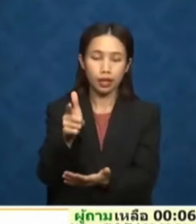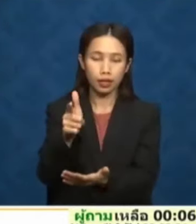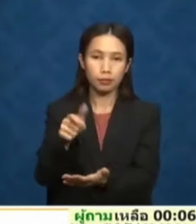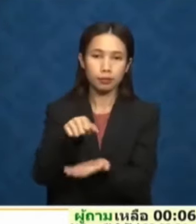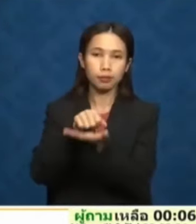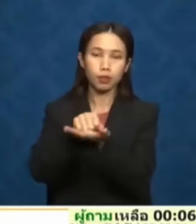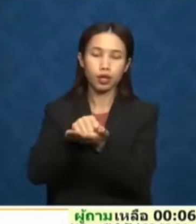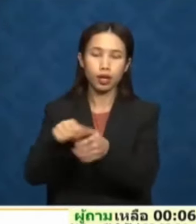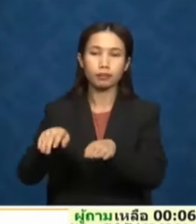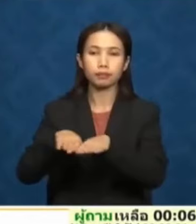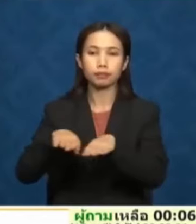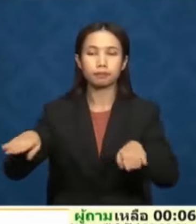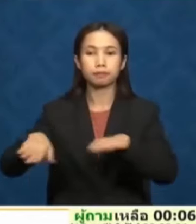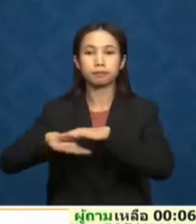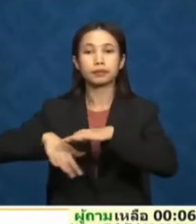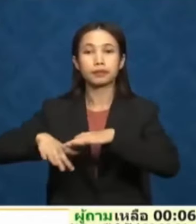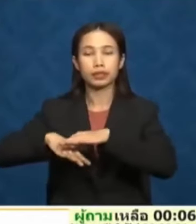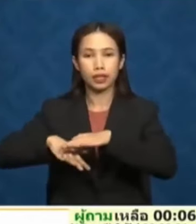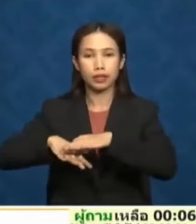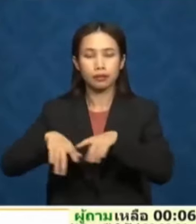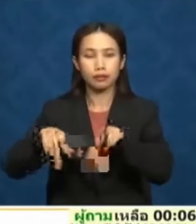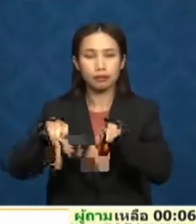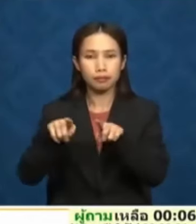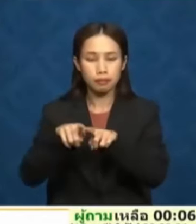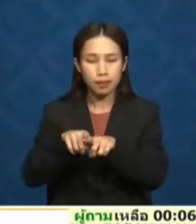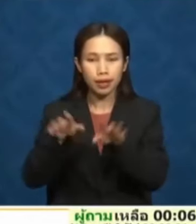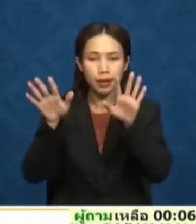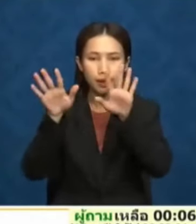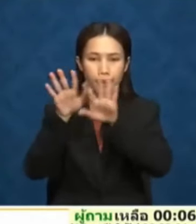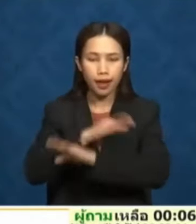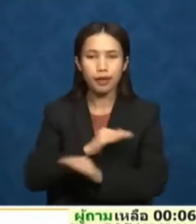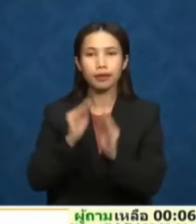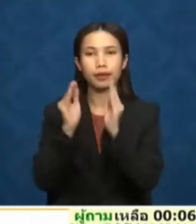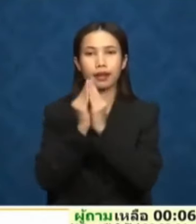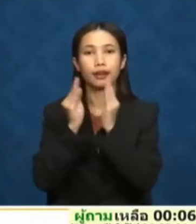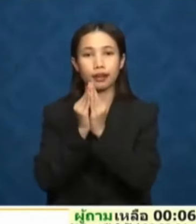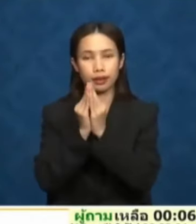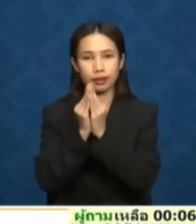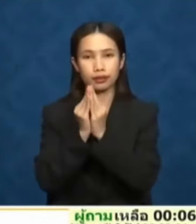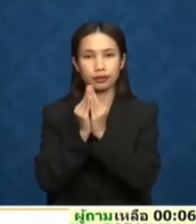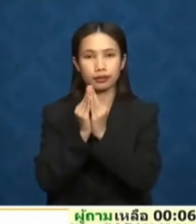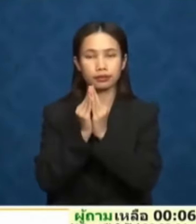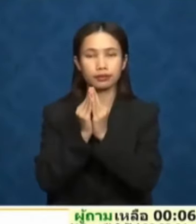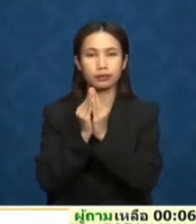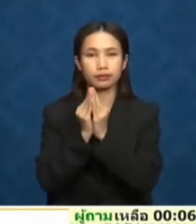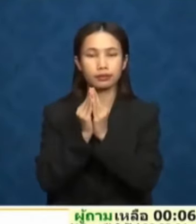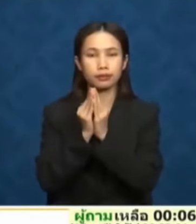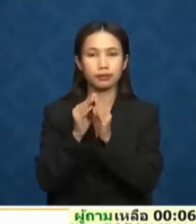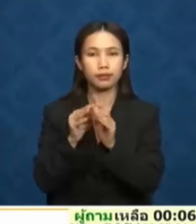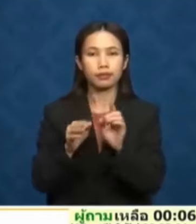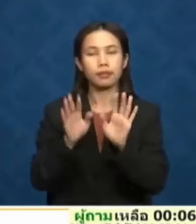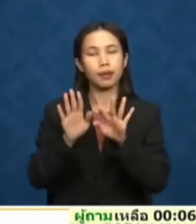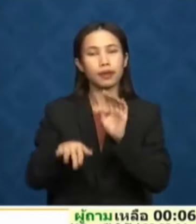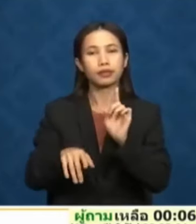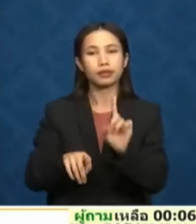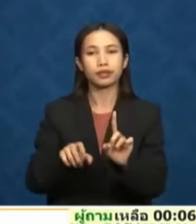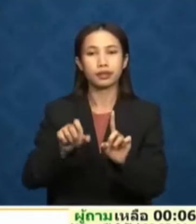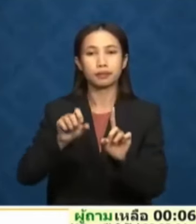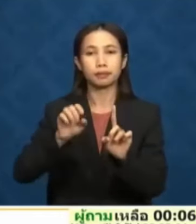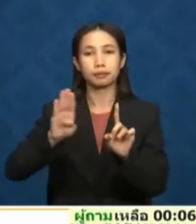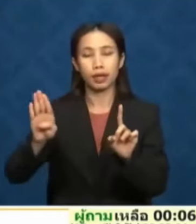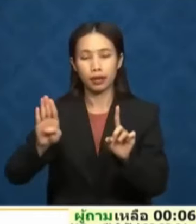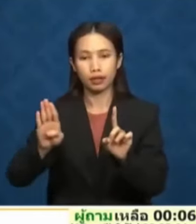เป็นลักษณะเป็นแต้มหรือพอย์ไม่เกิน 1บาทต่อ